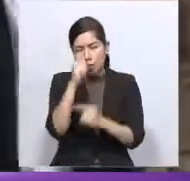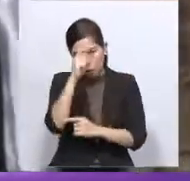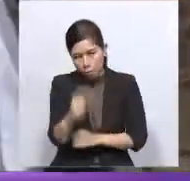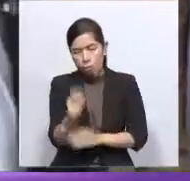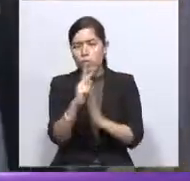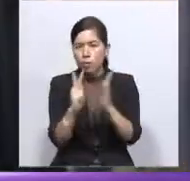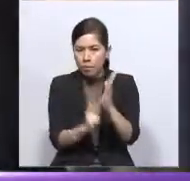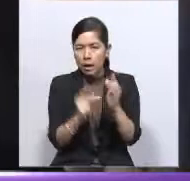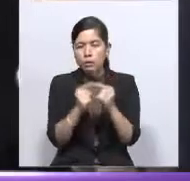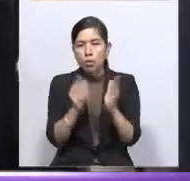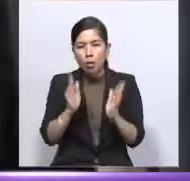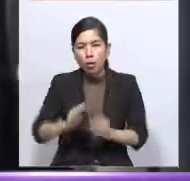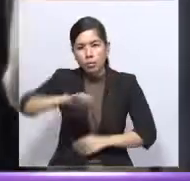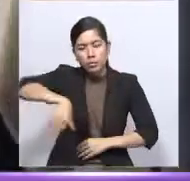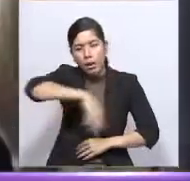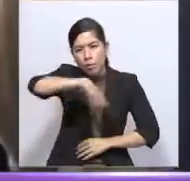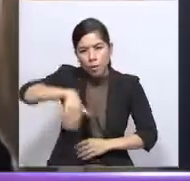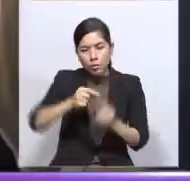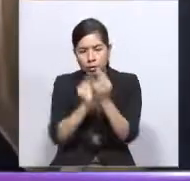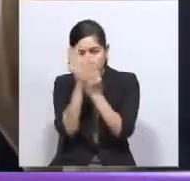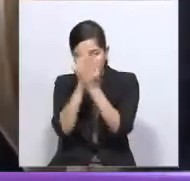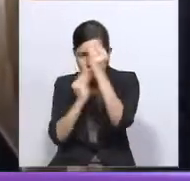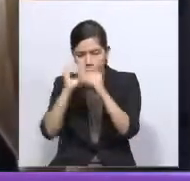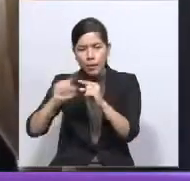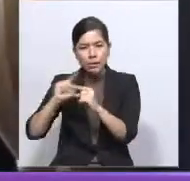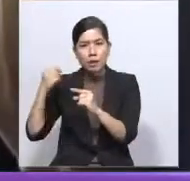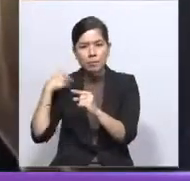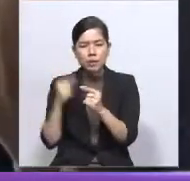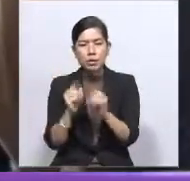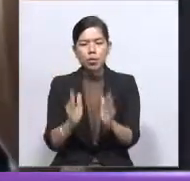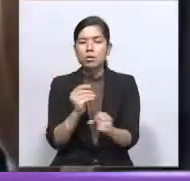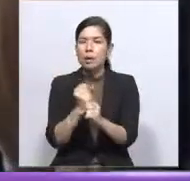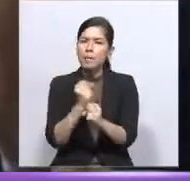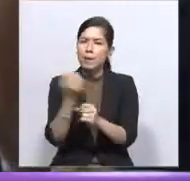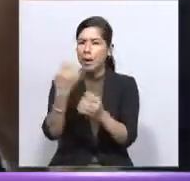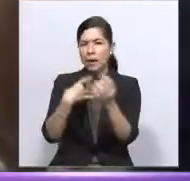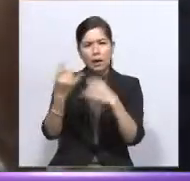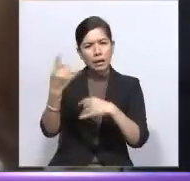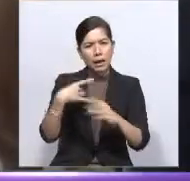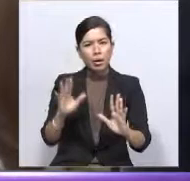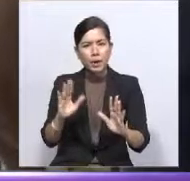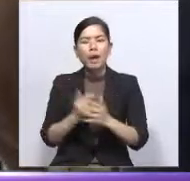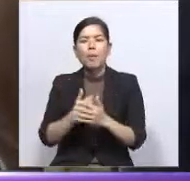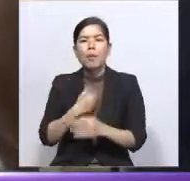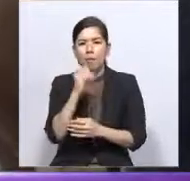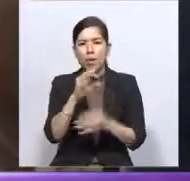าสเข้าถึงโอกาสทุกคนเจ้าที่รังแกไม่ได้อะไรไม่ได้นี่คือสิ่งสำคัญนะนี่คือผมมาพูดเรื่องประชา